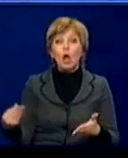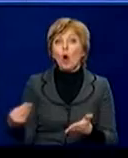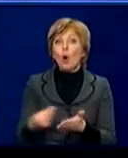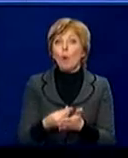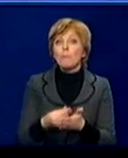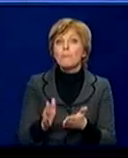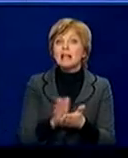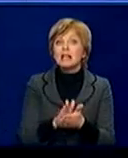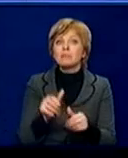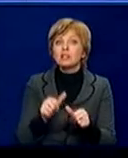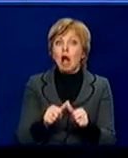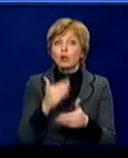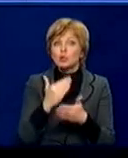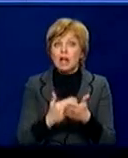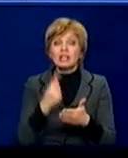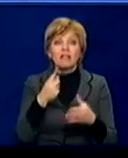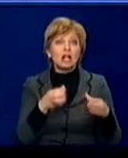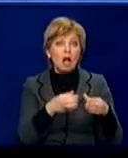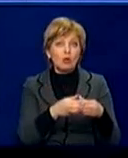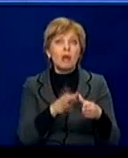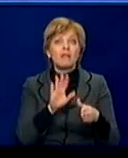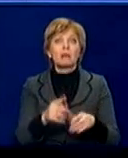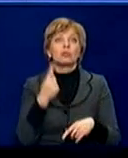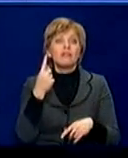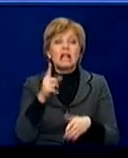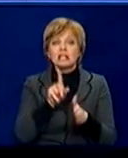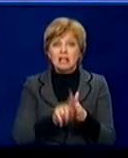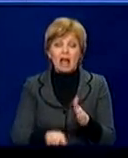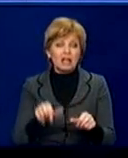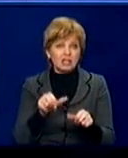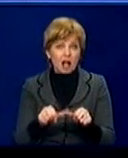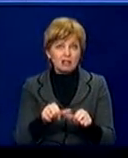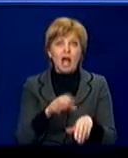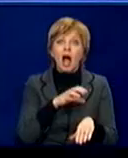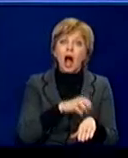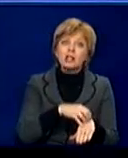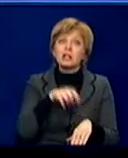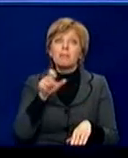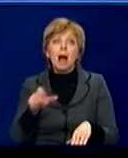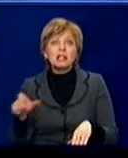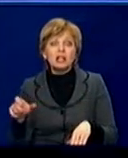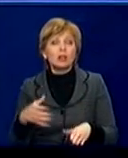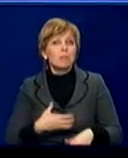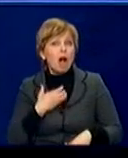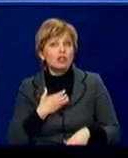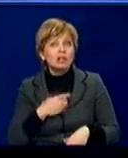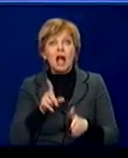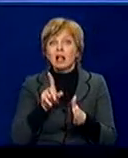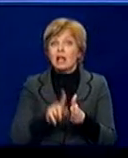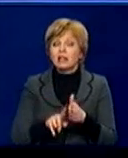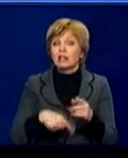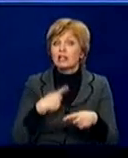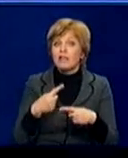zāļu sarakstā vienā grupā var būt tikai vienas lētākās zāles. Ārsti un pacienti gan bažījies, ka lētākais nevienmēr ir